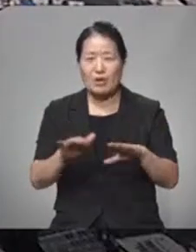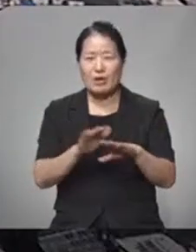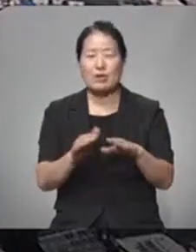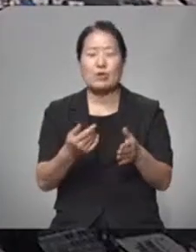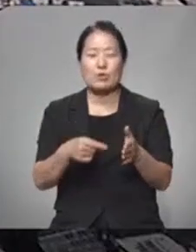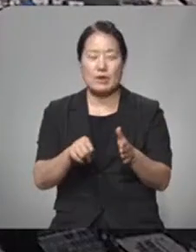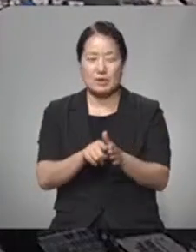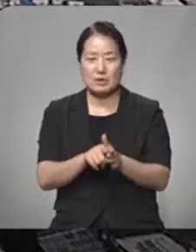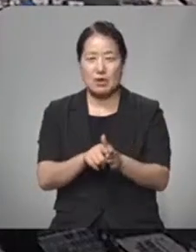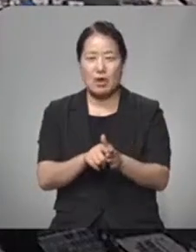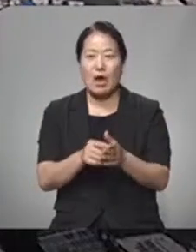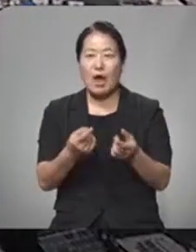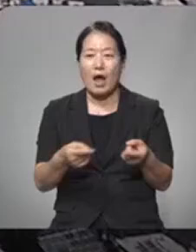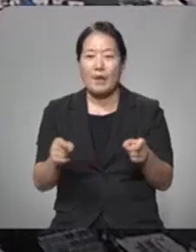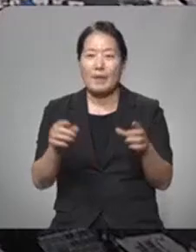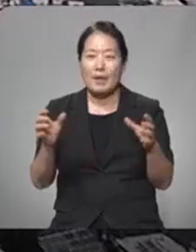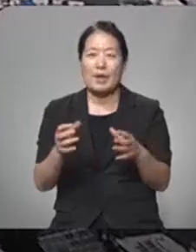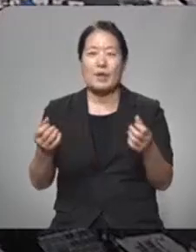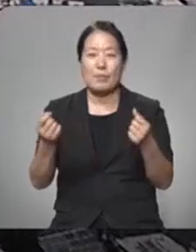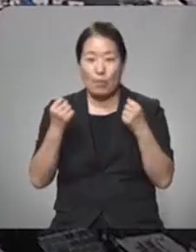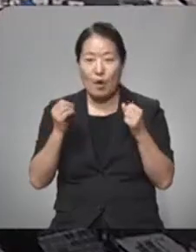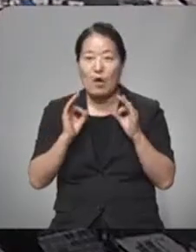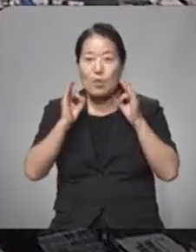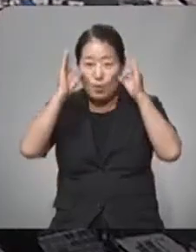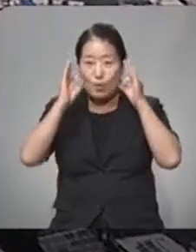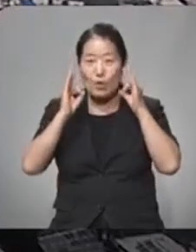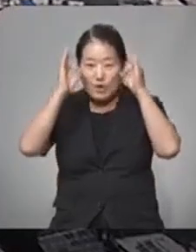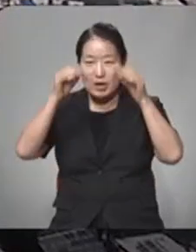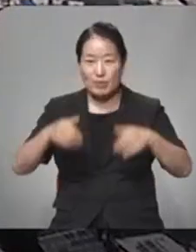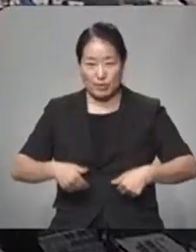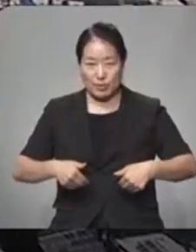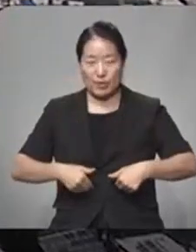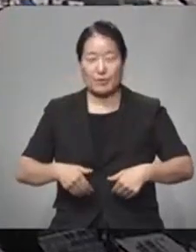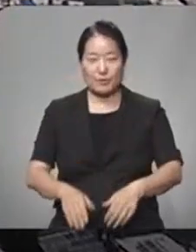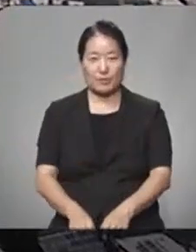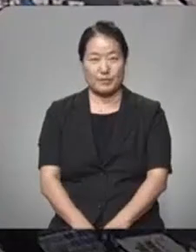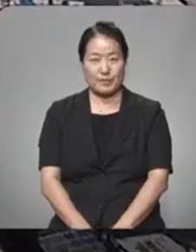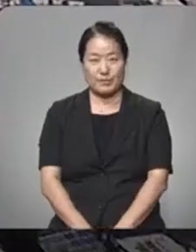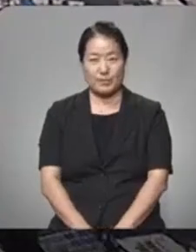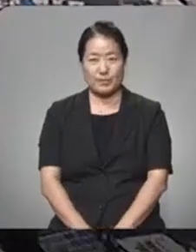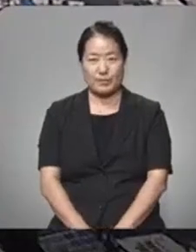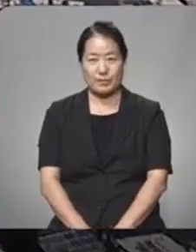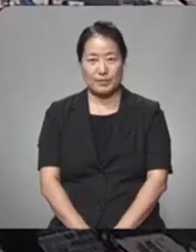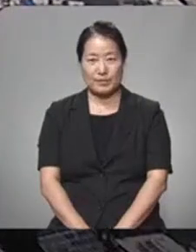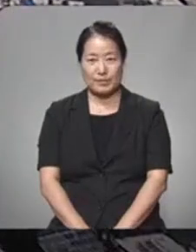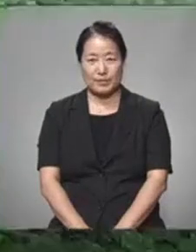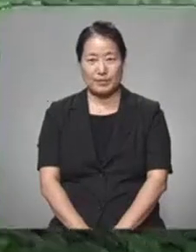협력과 공동 대응이 필요하다는 조언이 나오고 있습니다 김보람 기자가 보도합니다